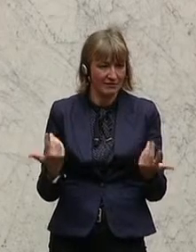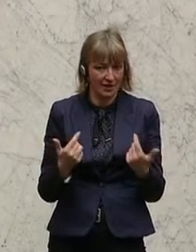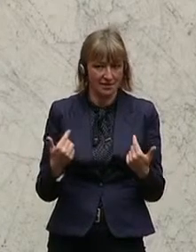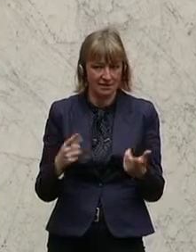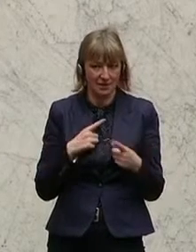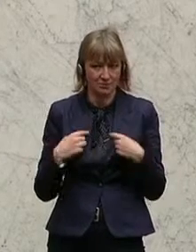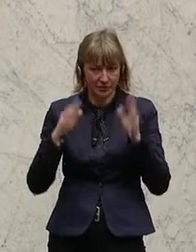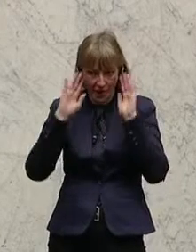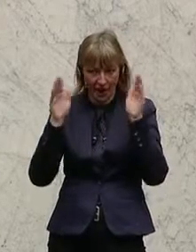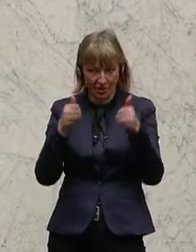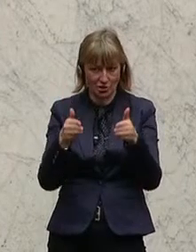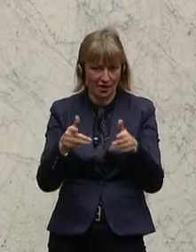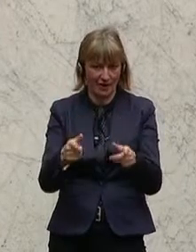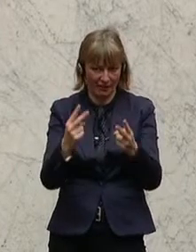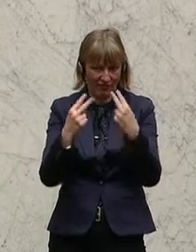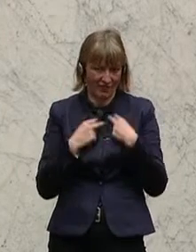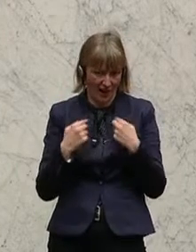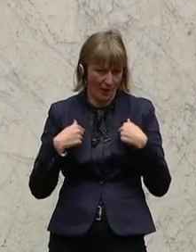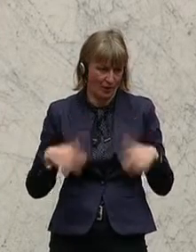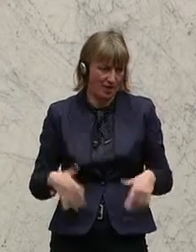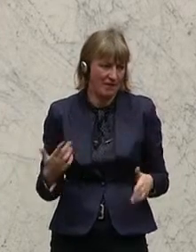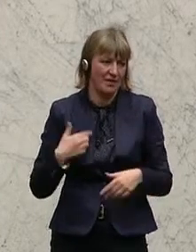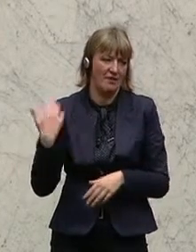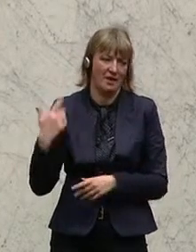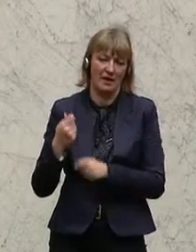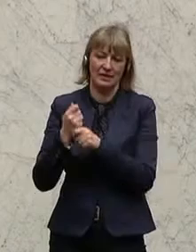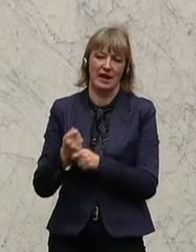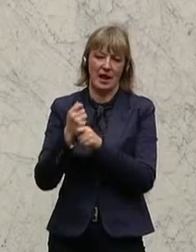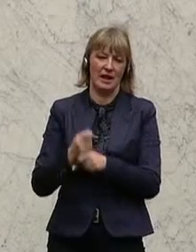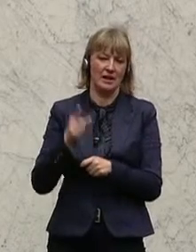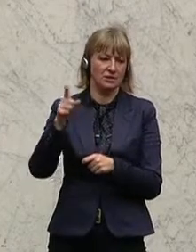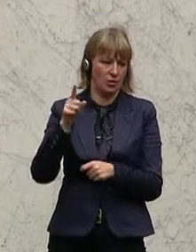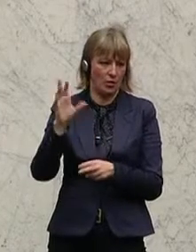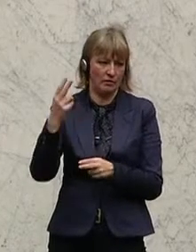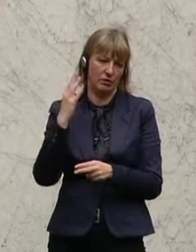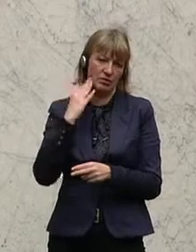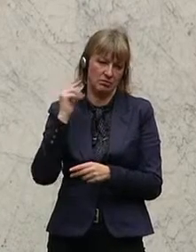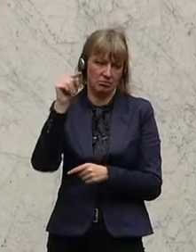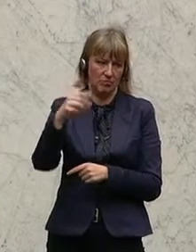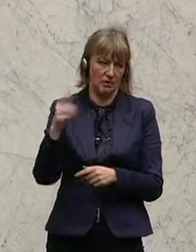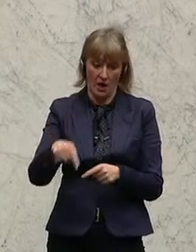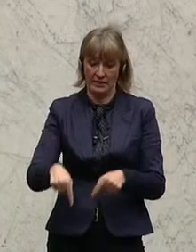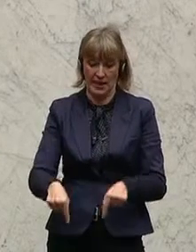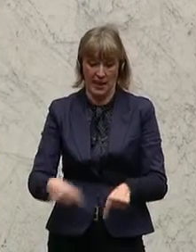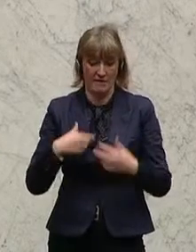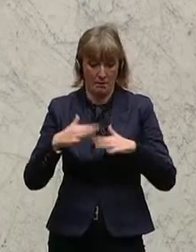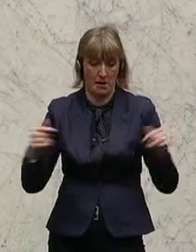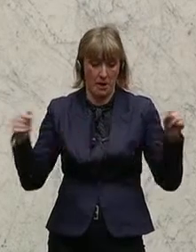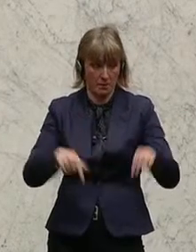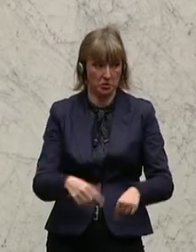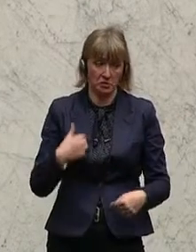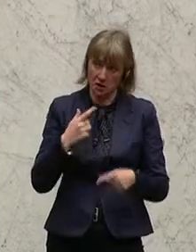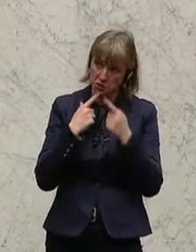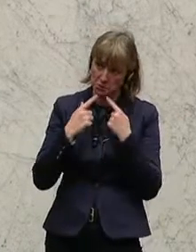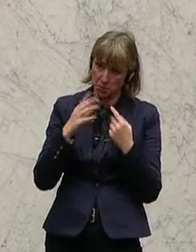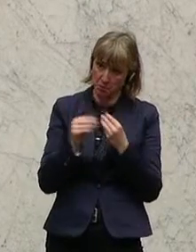eingeschränktes Vertrauen dort genießt. Und es war vor kurzem eine Delegation des State Department hier im Parlament und ich hatte die Gelegenheit, mit denen